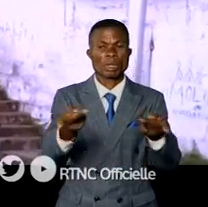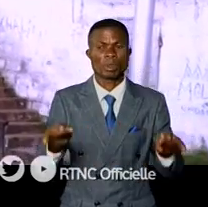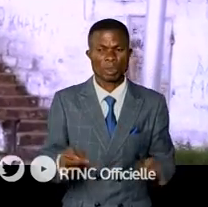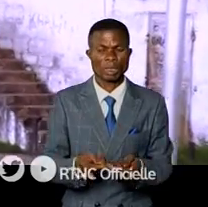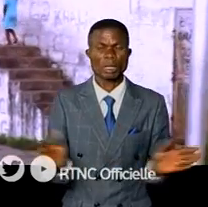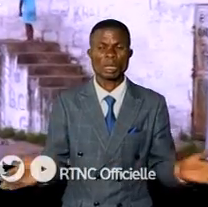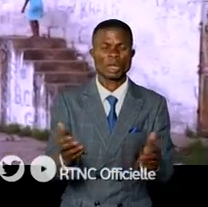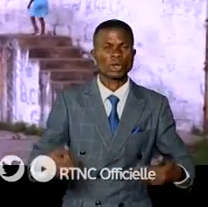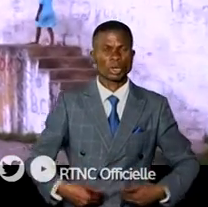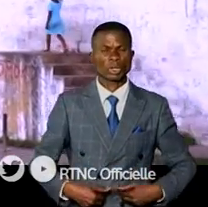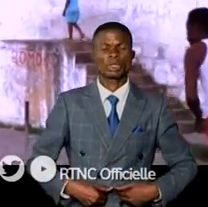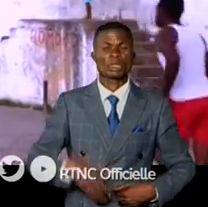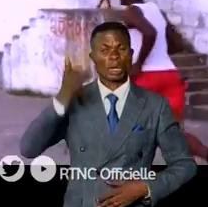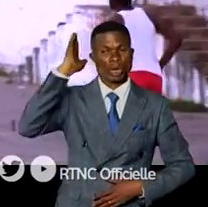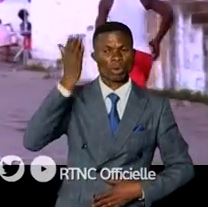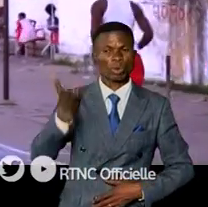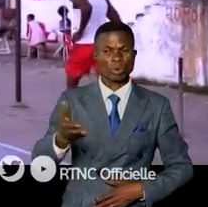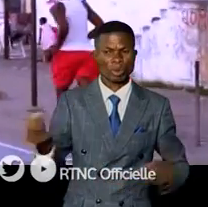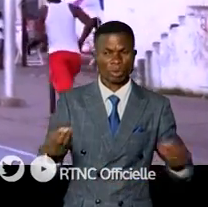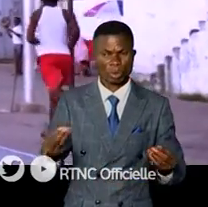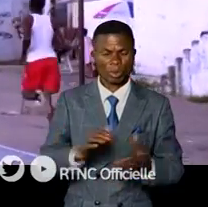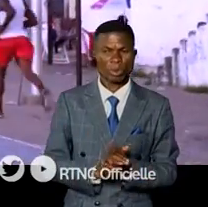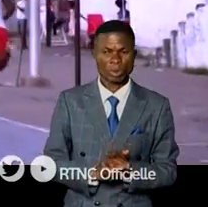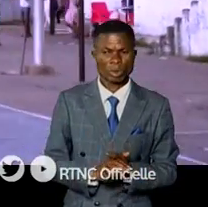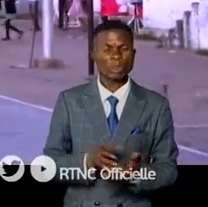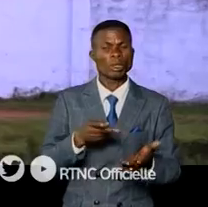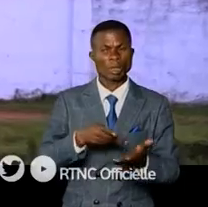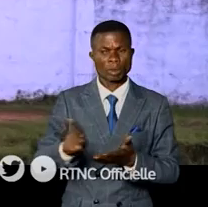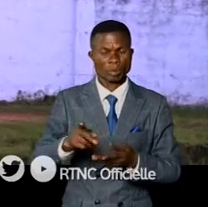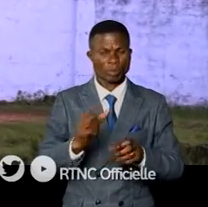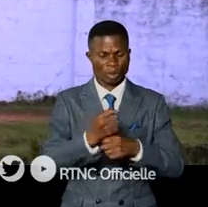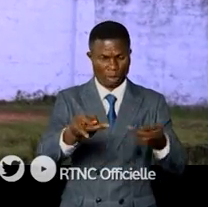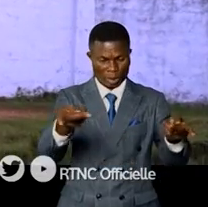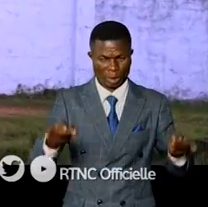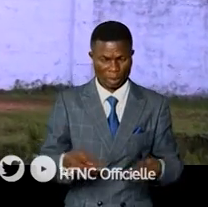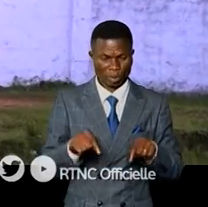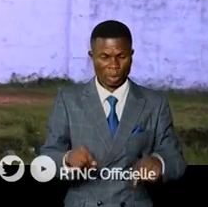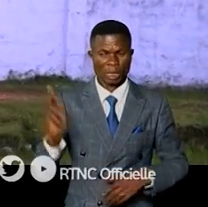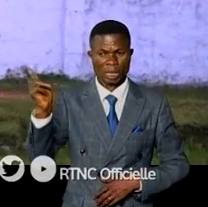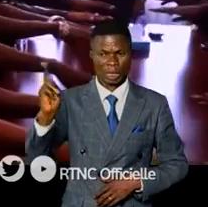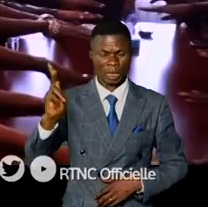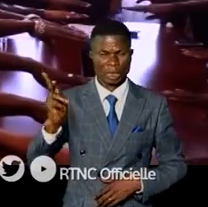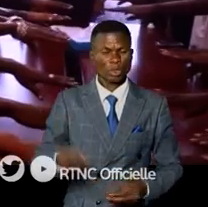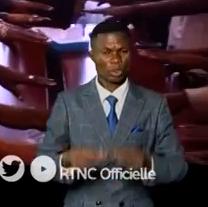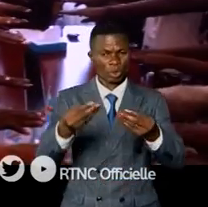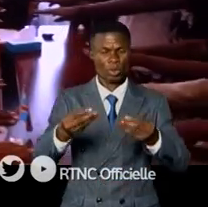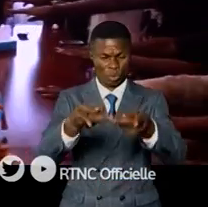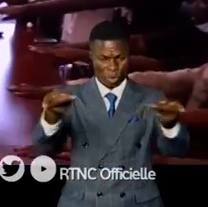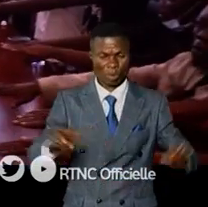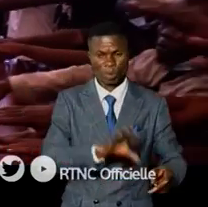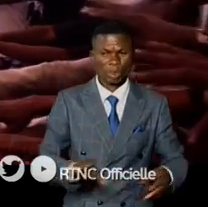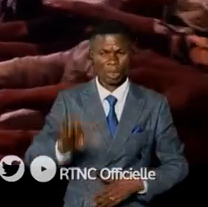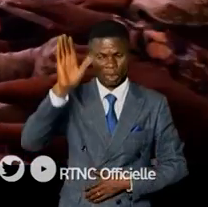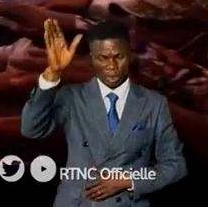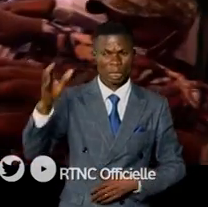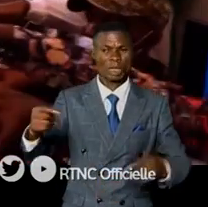pour encadrer ces jeunes-là. C'est pourquoi Onatra ayant un espace au niveau de Kauka, c'est pourquoi nous avons cédé cet espace. Nous